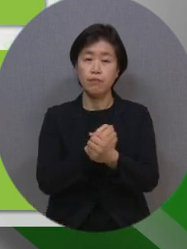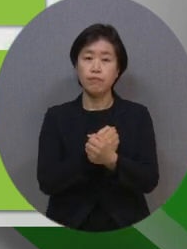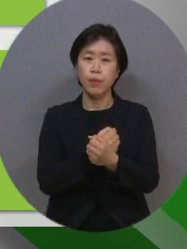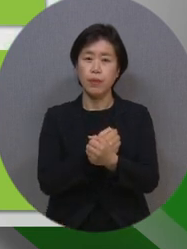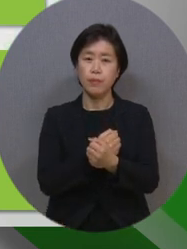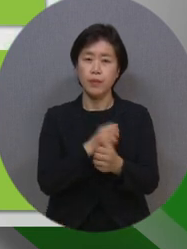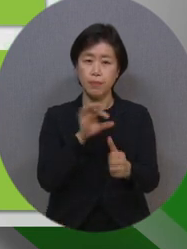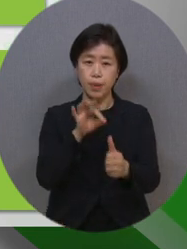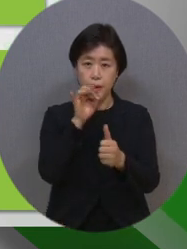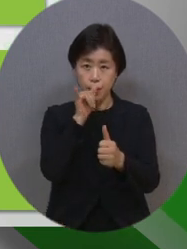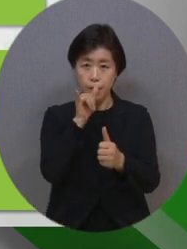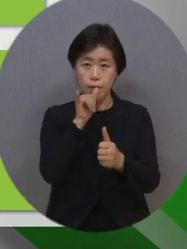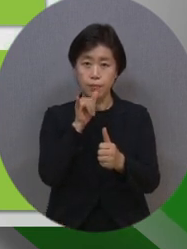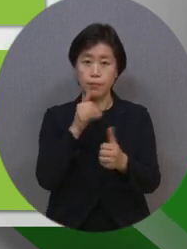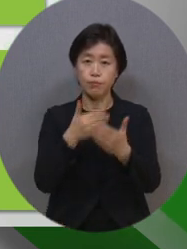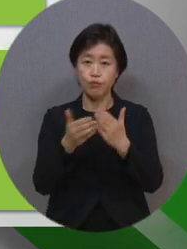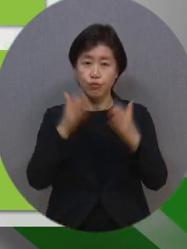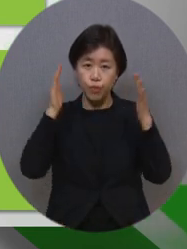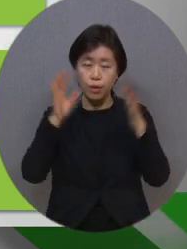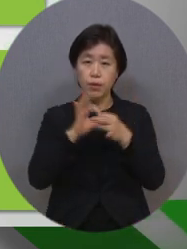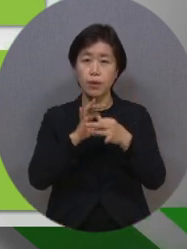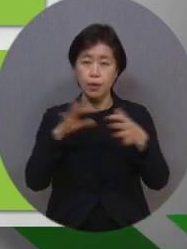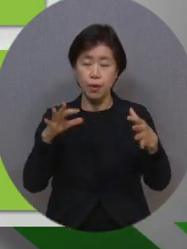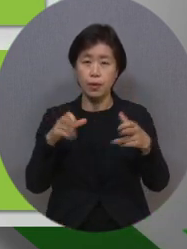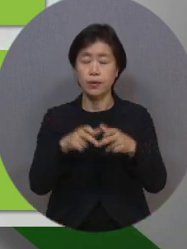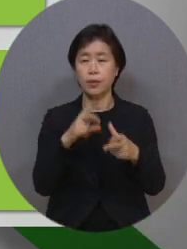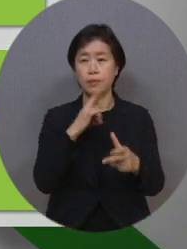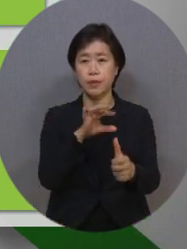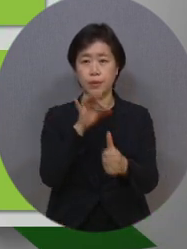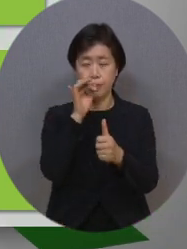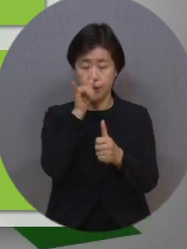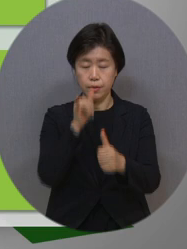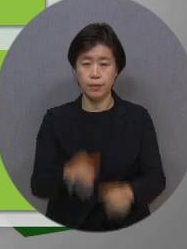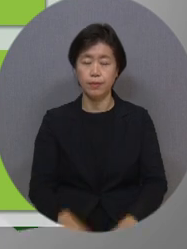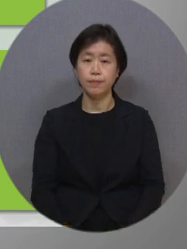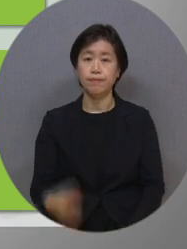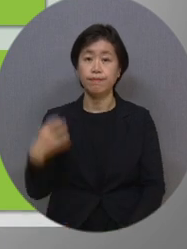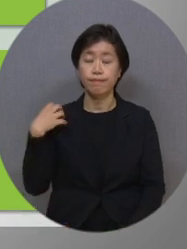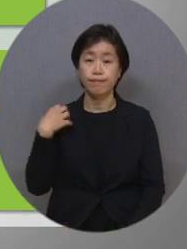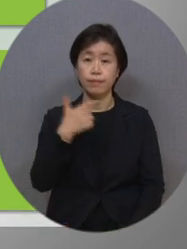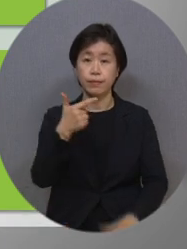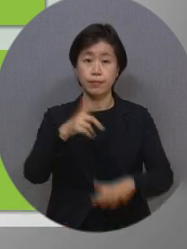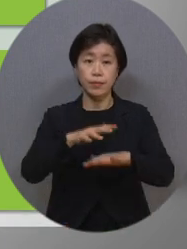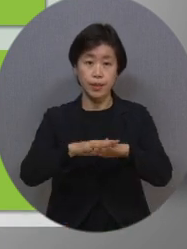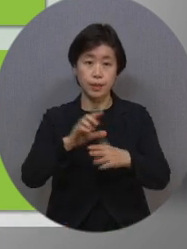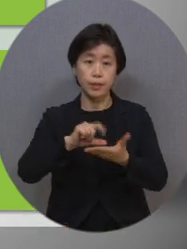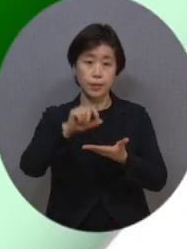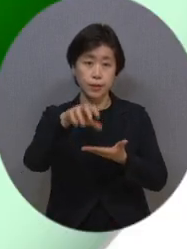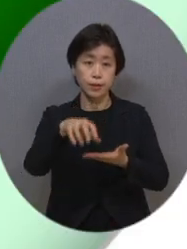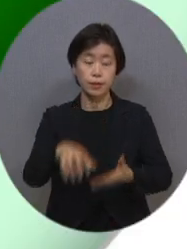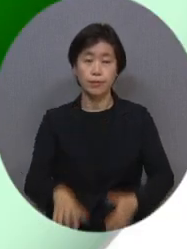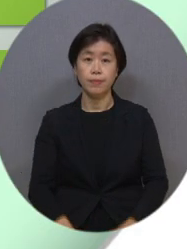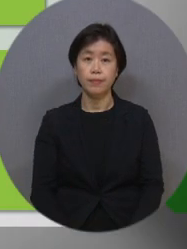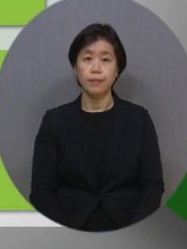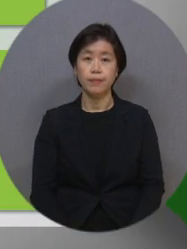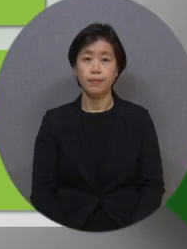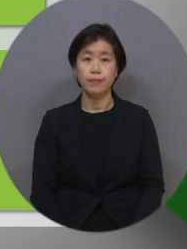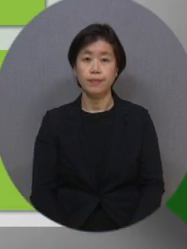모집합니다. 장애인만 채용하며 담당 지사는 대전지사입니다.